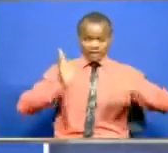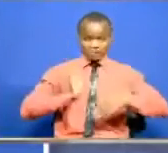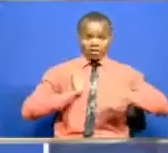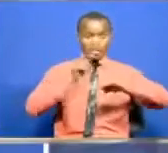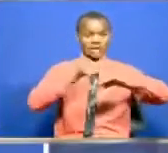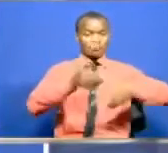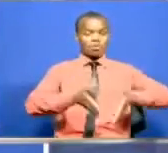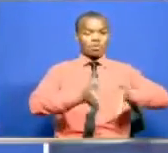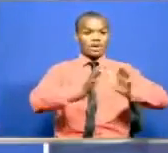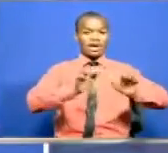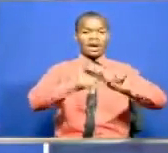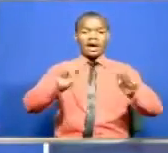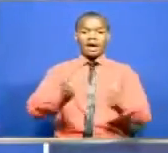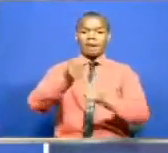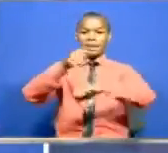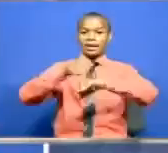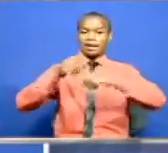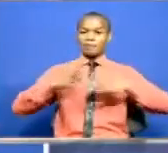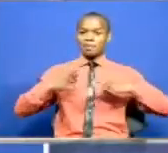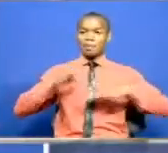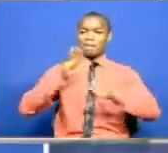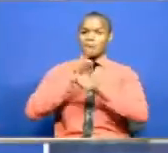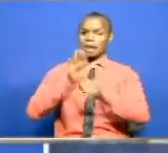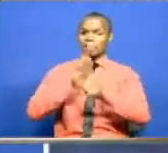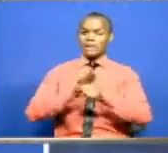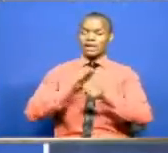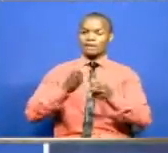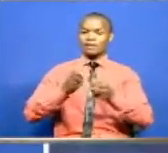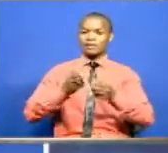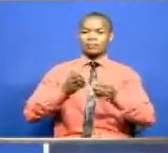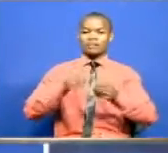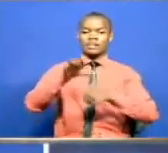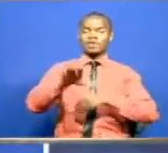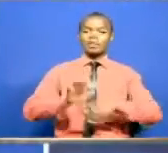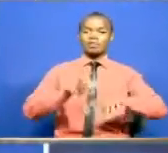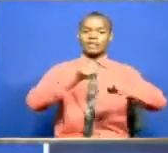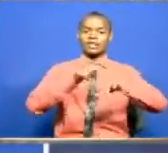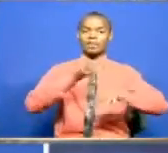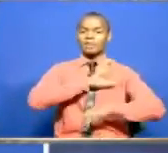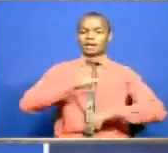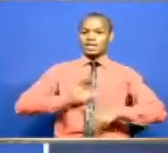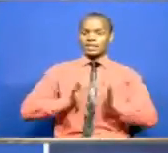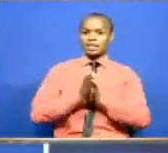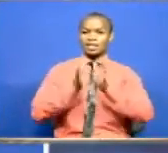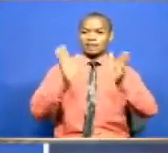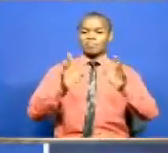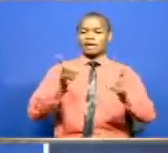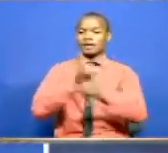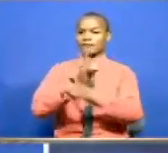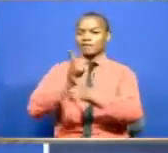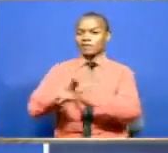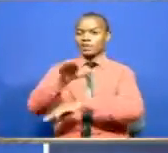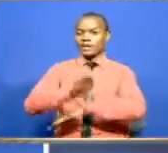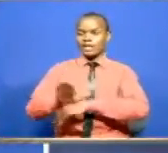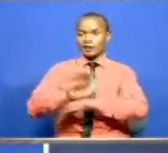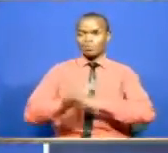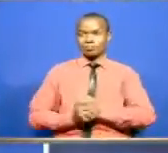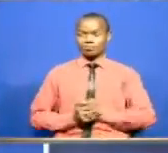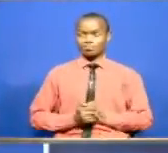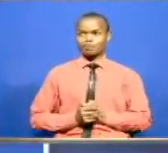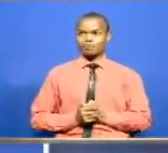ambapo Wakenya wengi wanasafiri kwenda sehemu mbalimbali kwa sherehe za Disemba. Yusuf Far, Darubini ya Channel 1.